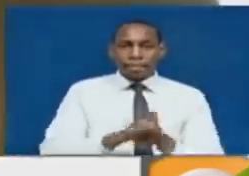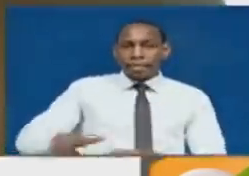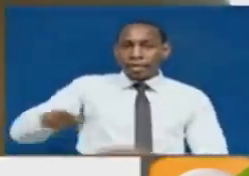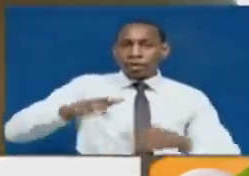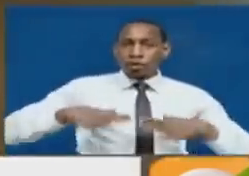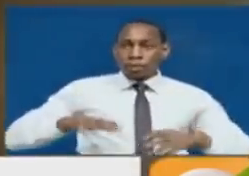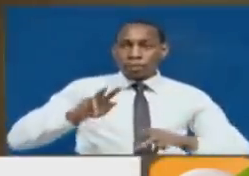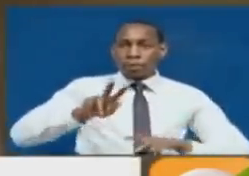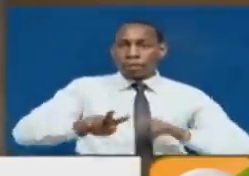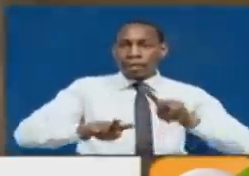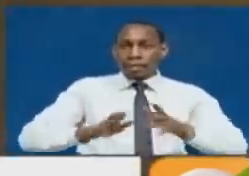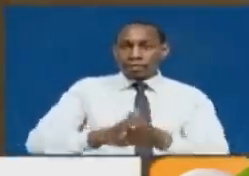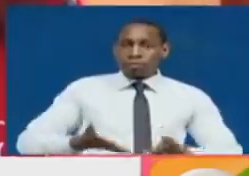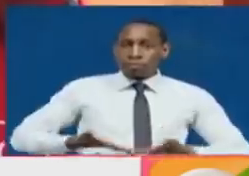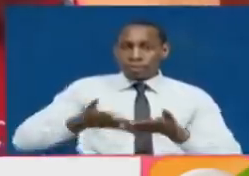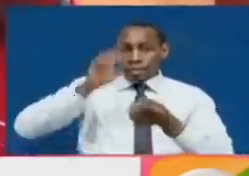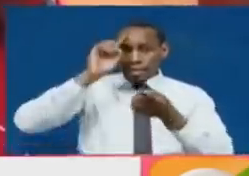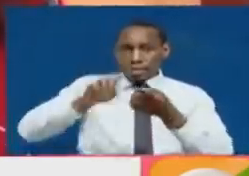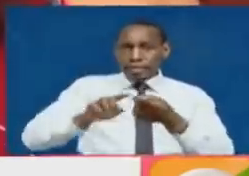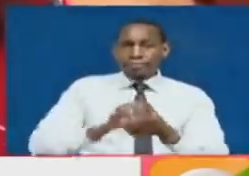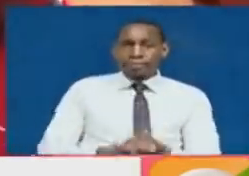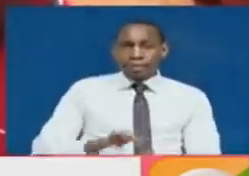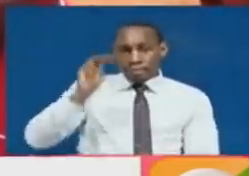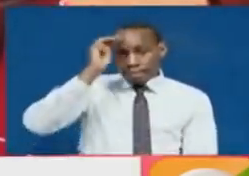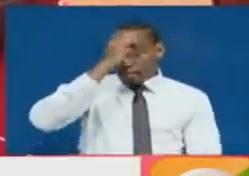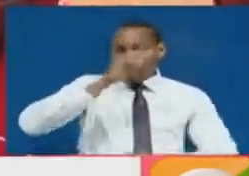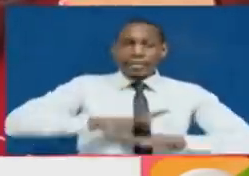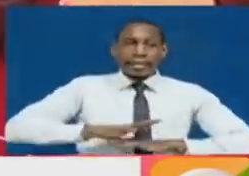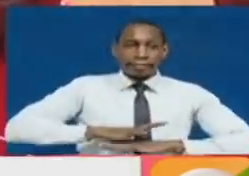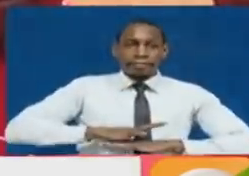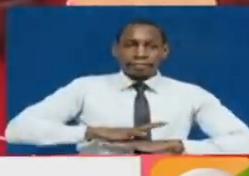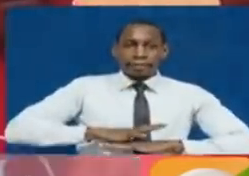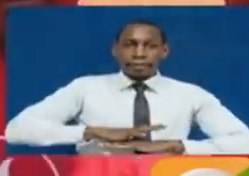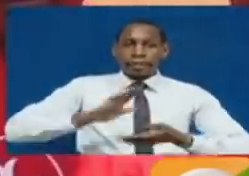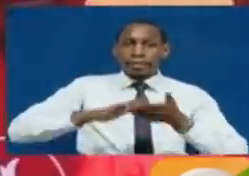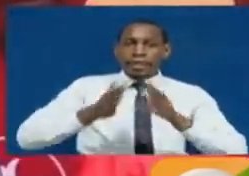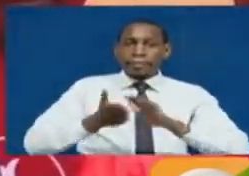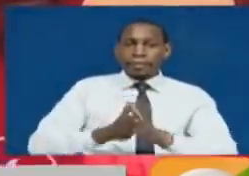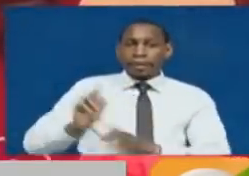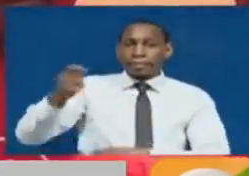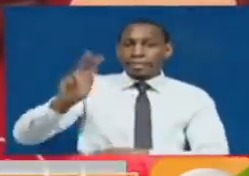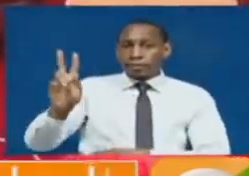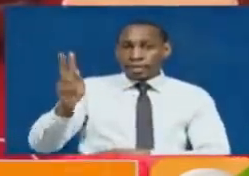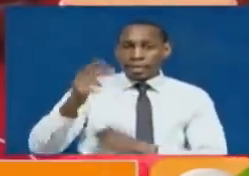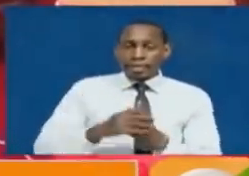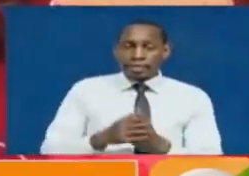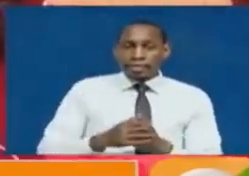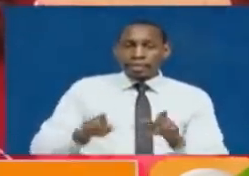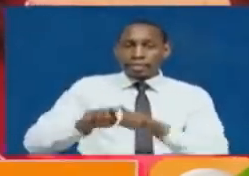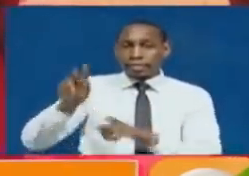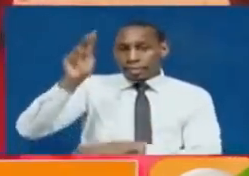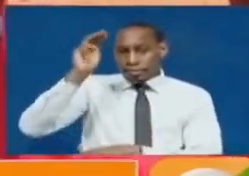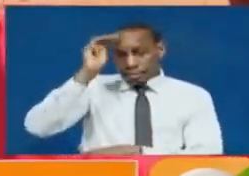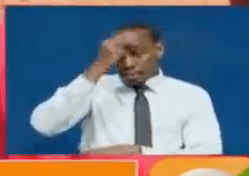Wenyeji wa Kirinyaga wakieleza nia yao. Martha Karua anatosha kuwa rais wa Kenya, na Martha